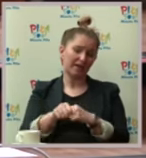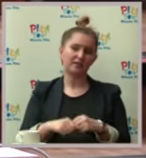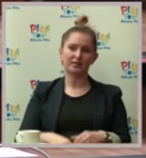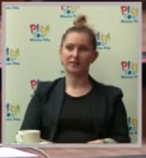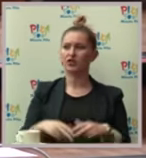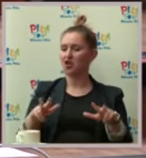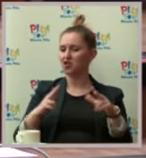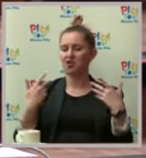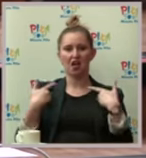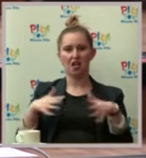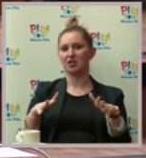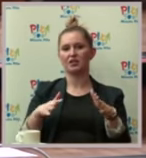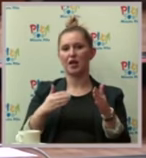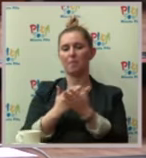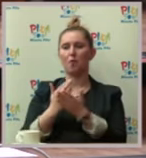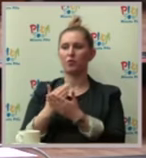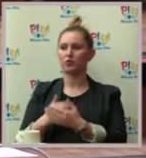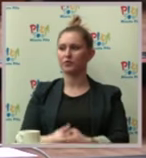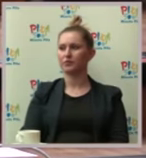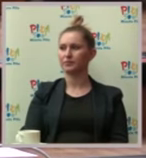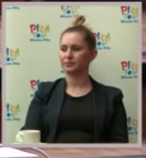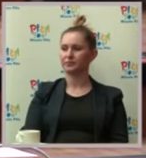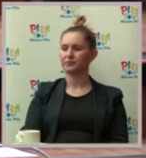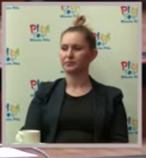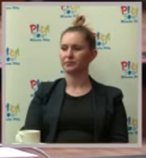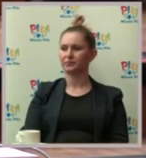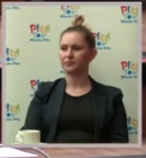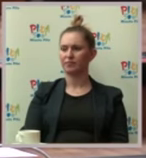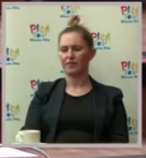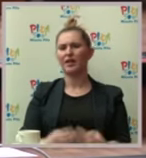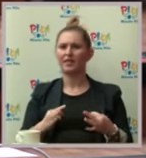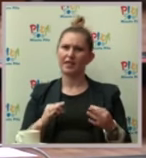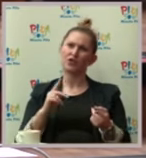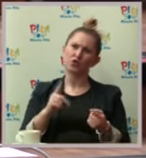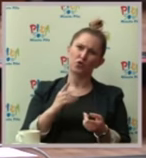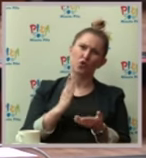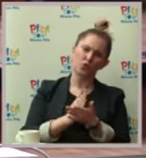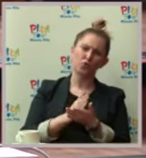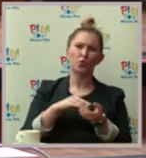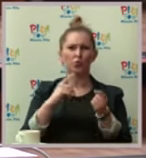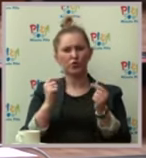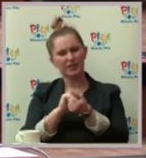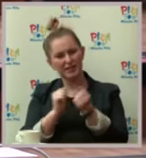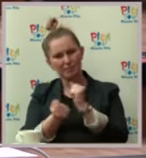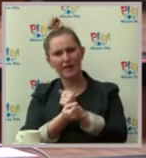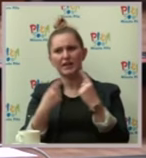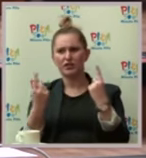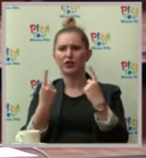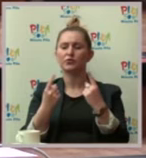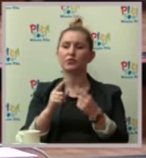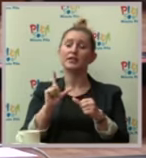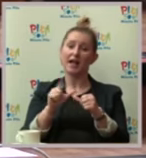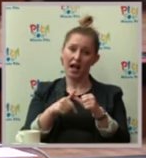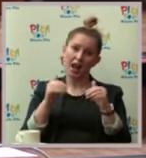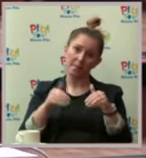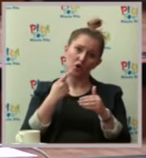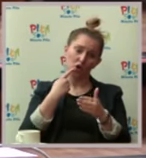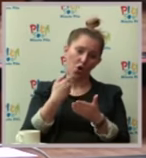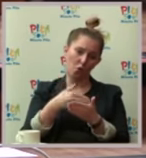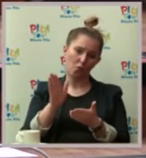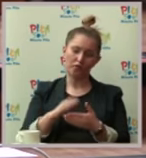chwili sytuacja w tym zakresie zaczyna się zmieniać, dlatego że sądy zaczynają wydawać postanowienia, w których zobowiązują rodziny,